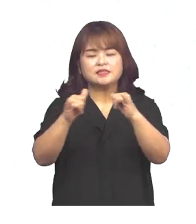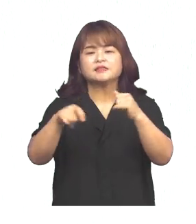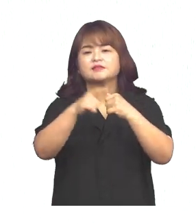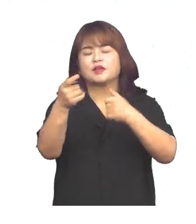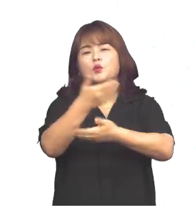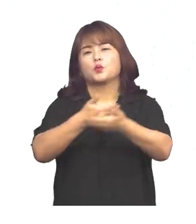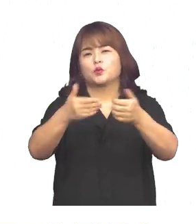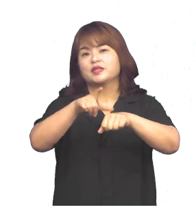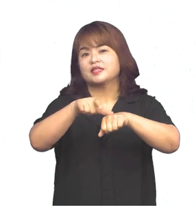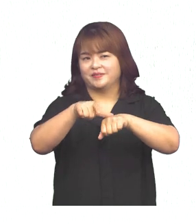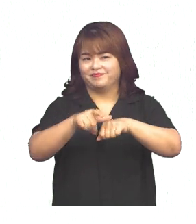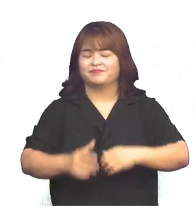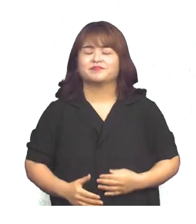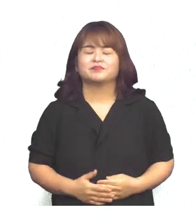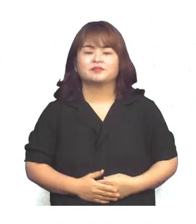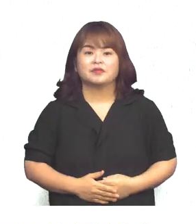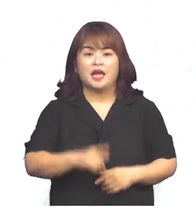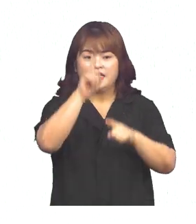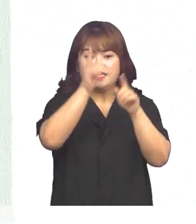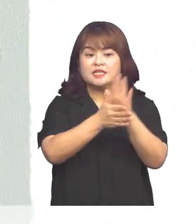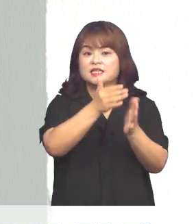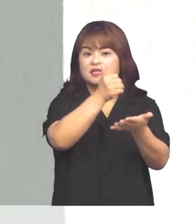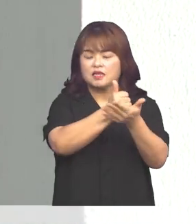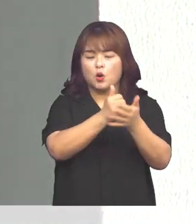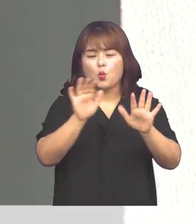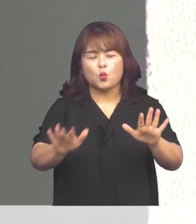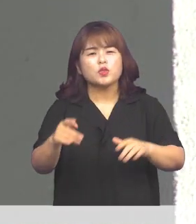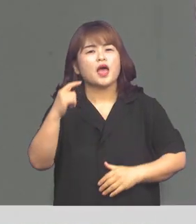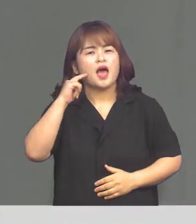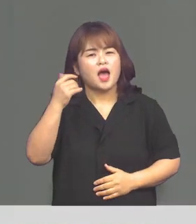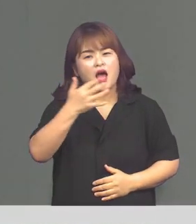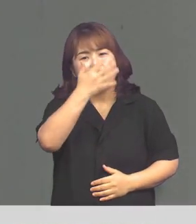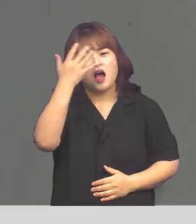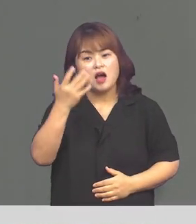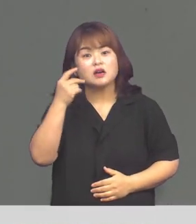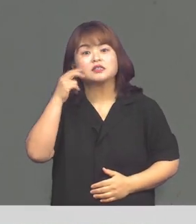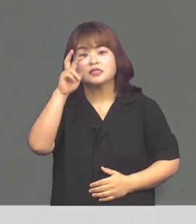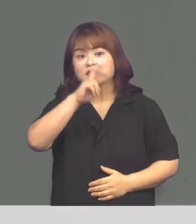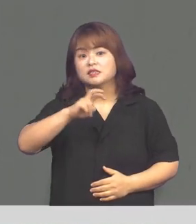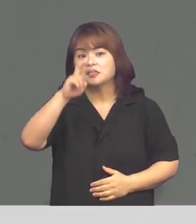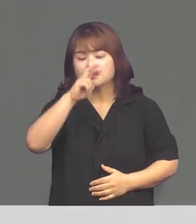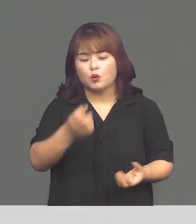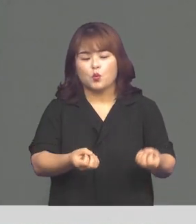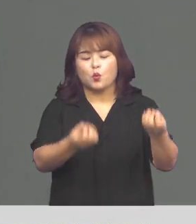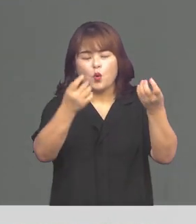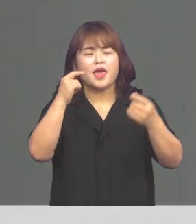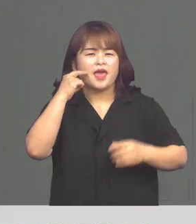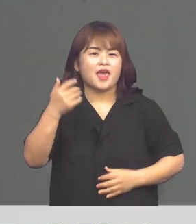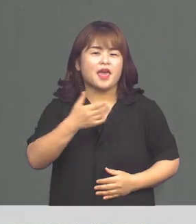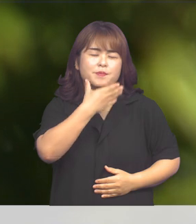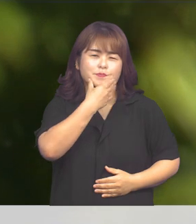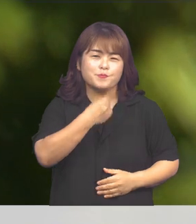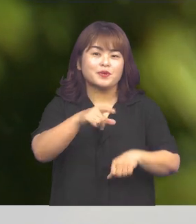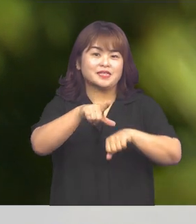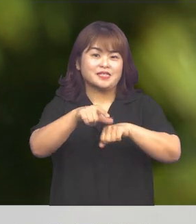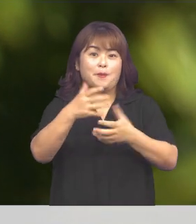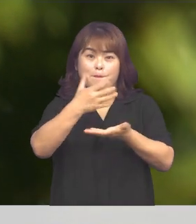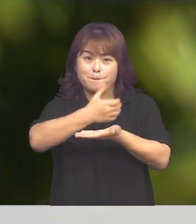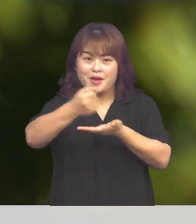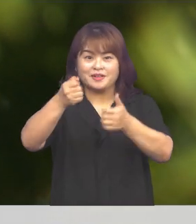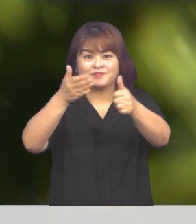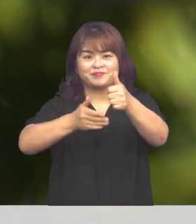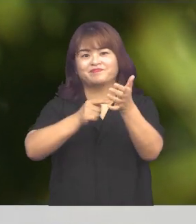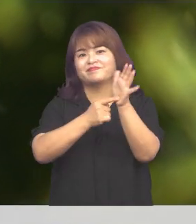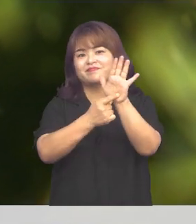날 시민들과 소통의 시간을 가졌습니다. 이 시장은 오늘 아름다운 음악 공연을 즐기시면서 행복한 시간을 많이